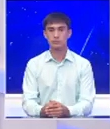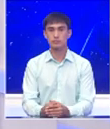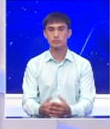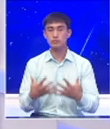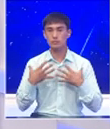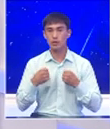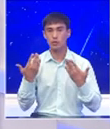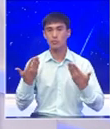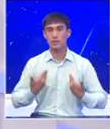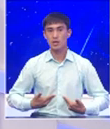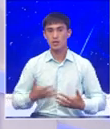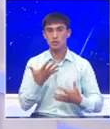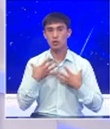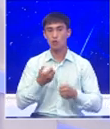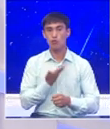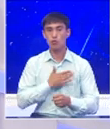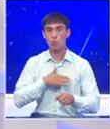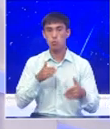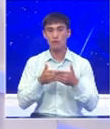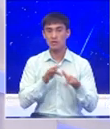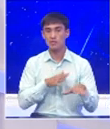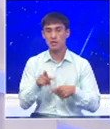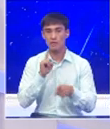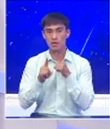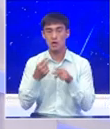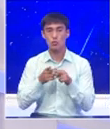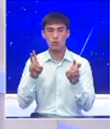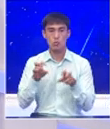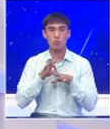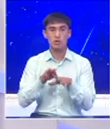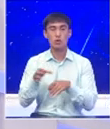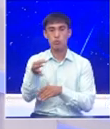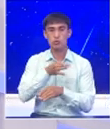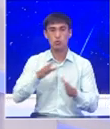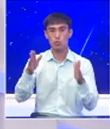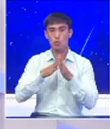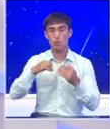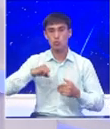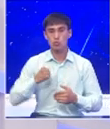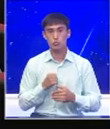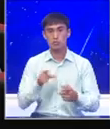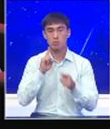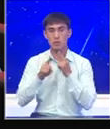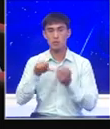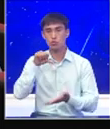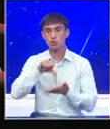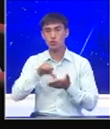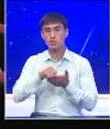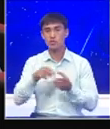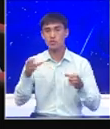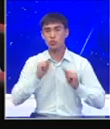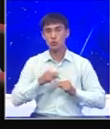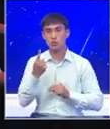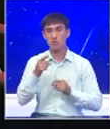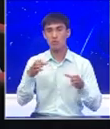В здоровом теле здоровый дух. Профилактическая конференция на эту тему прошла в областном доме дружбы. В собрании приняли участие сотрудники